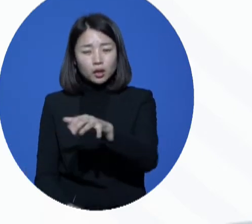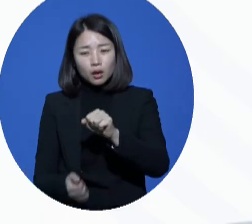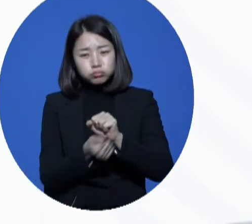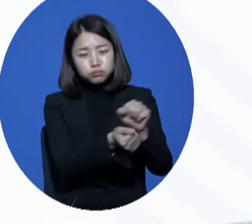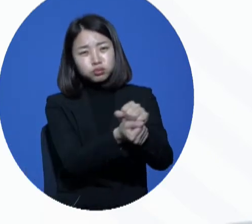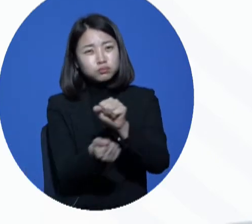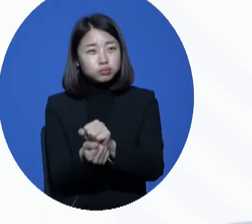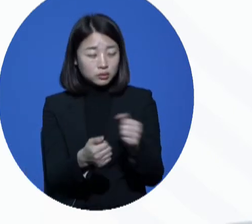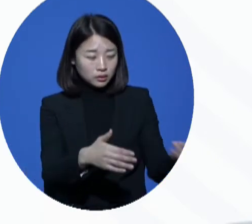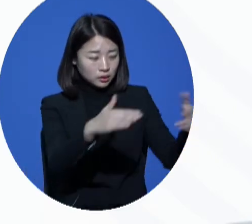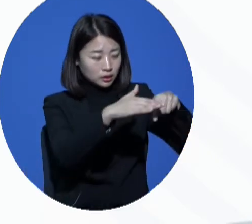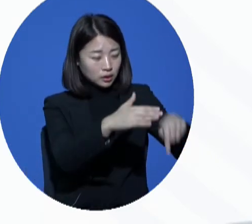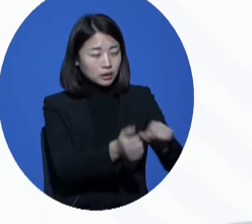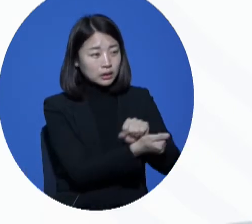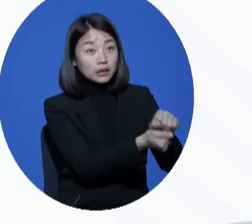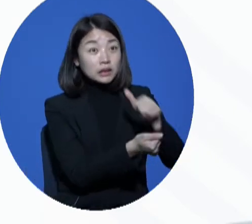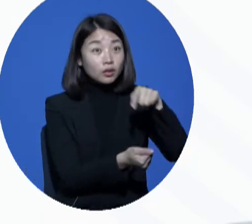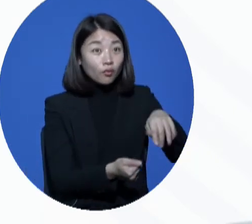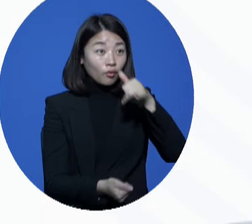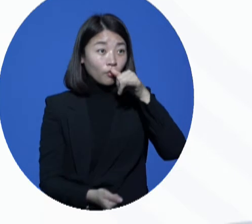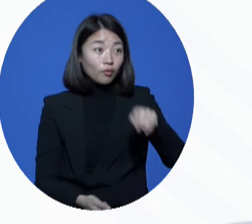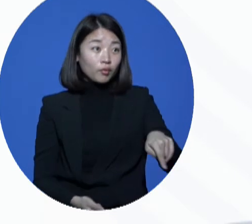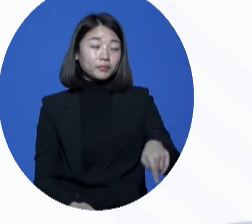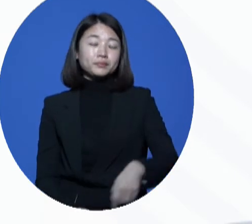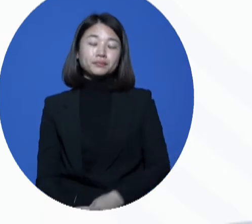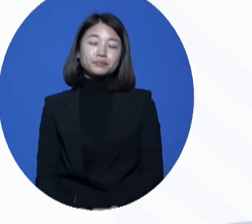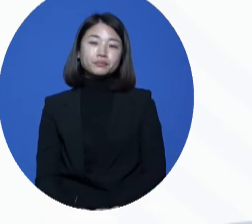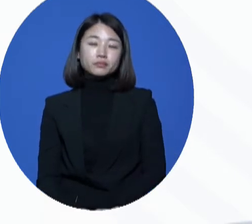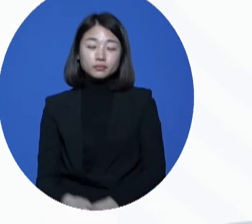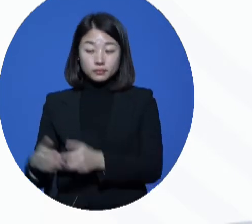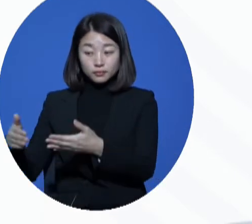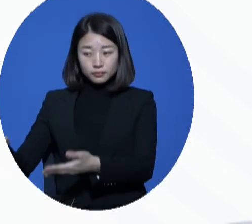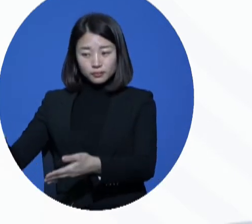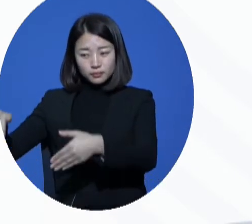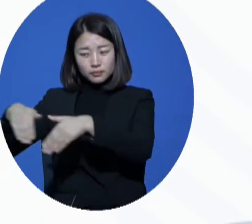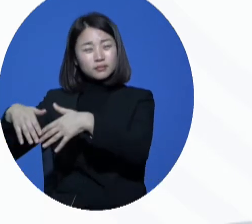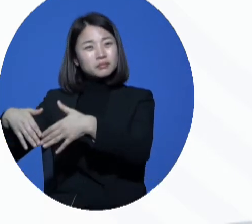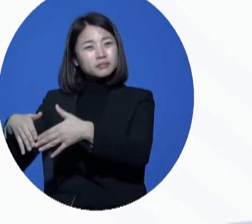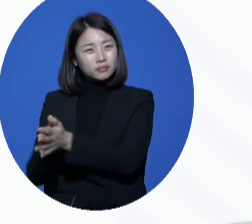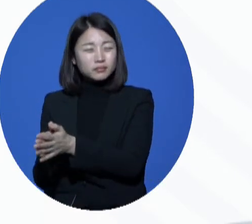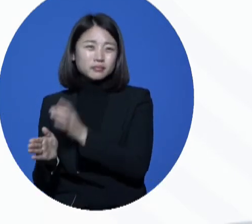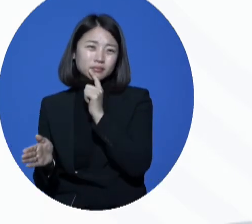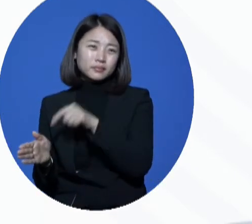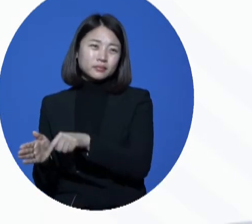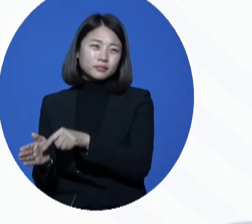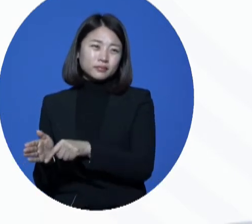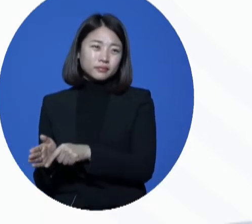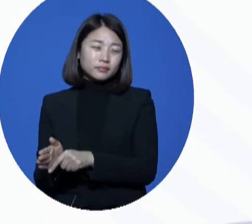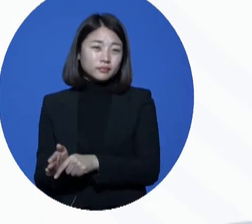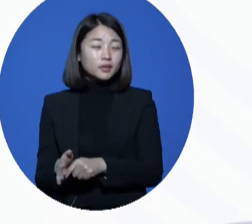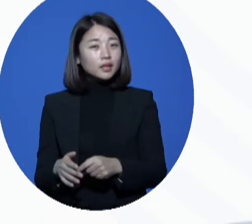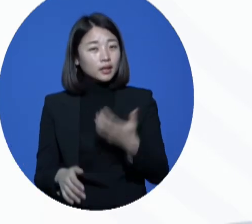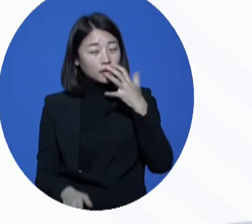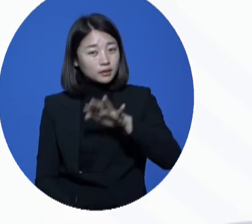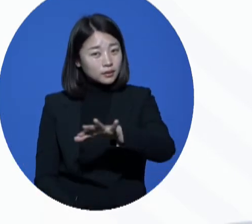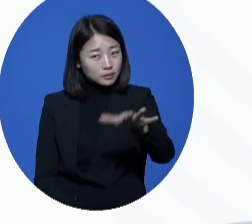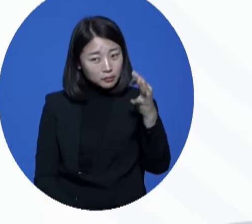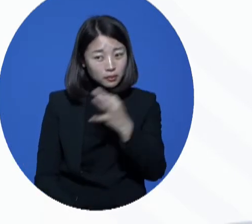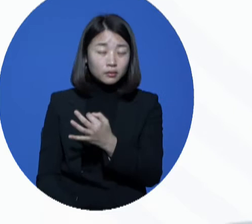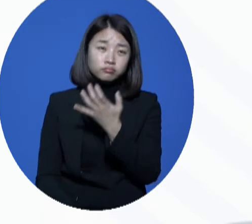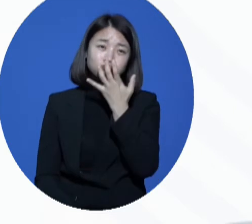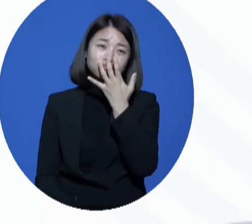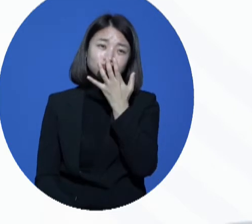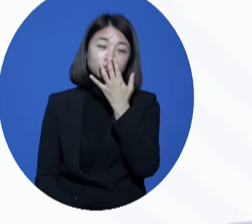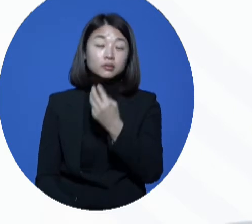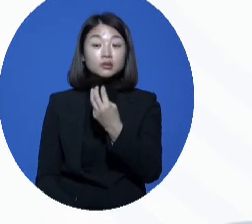있지만 사회적으로 이 긴급 탈시설이라는 의제 자체가 국민들이 인식하기도 어렵고, 그리고 뭐